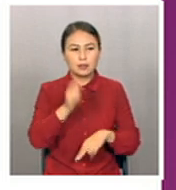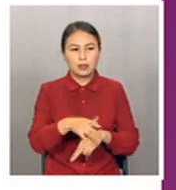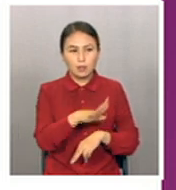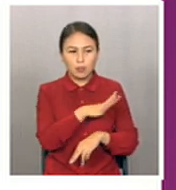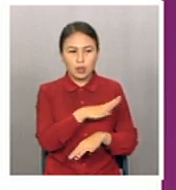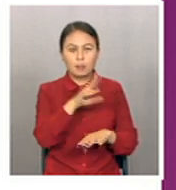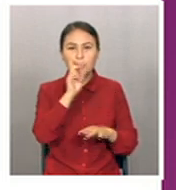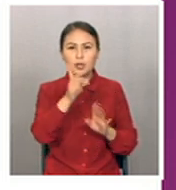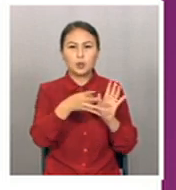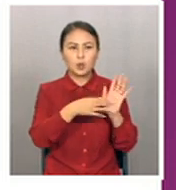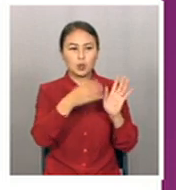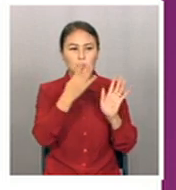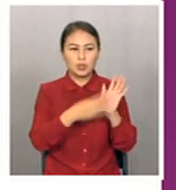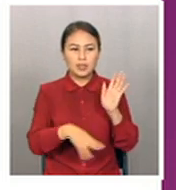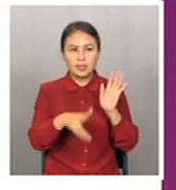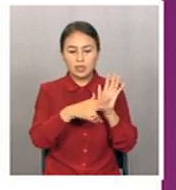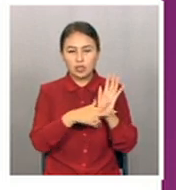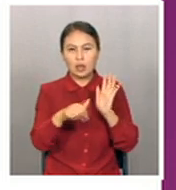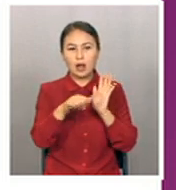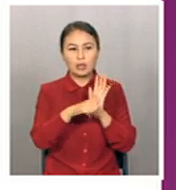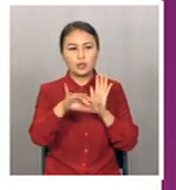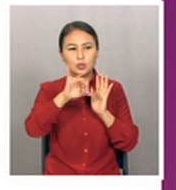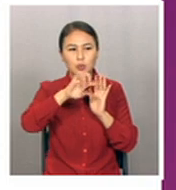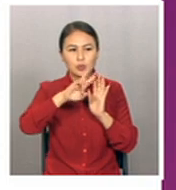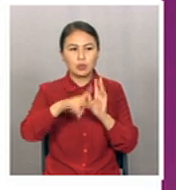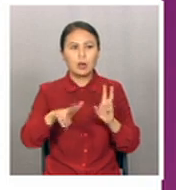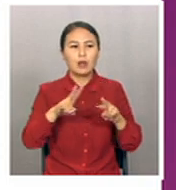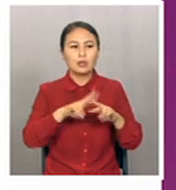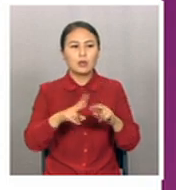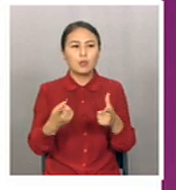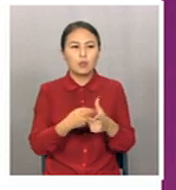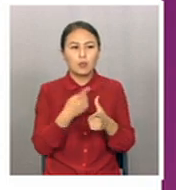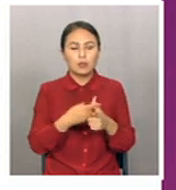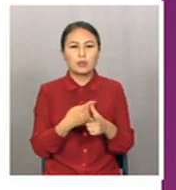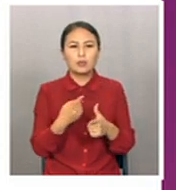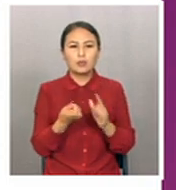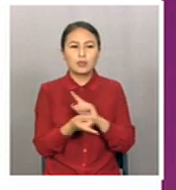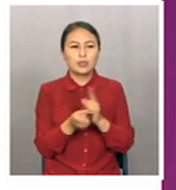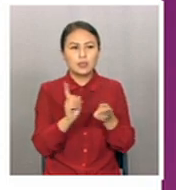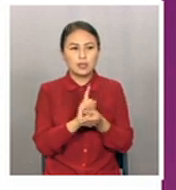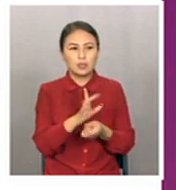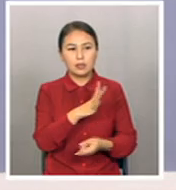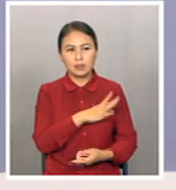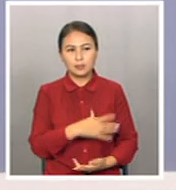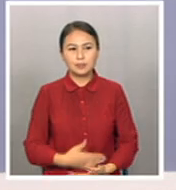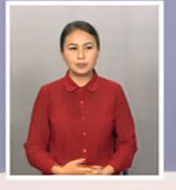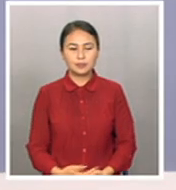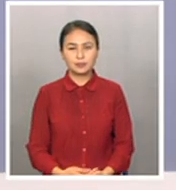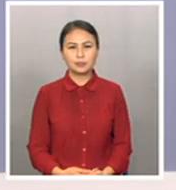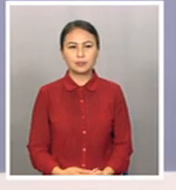Ал 1998 жылы 6 мамырда қала атауы Астана болып өзгертілді.